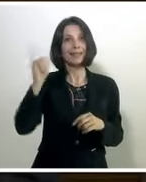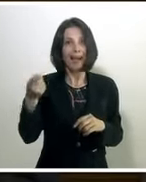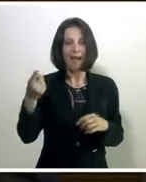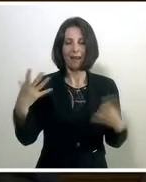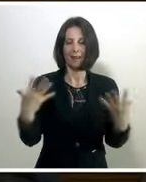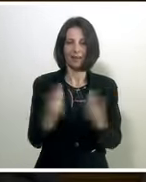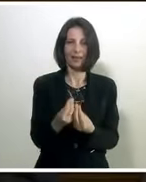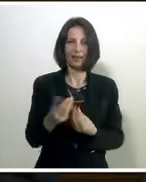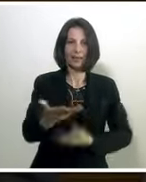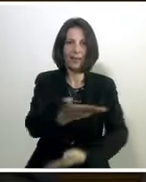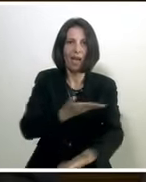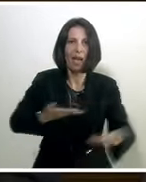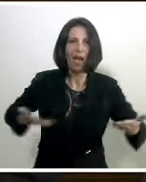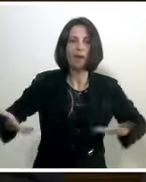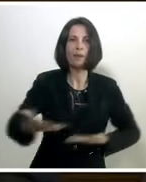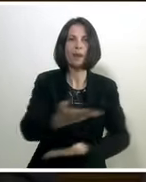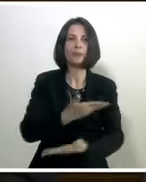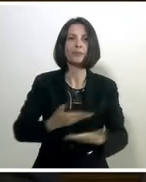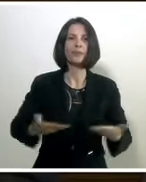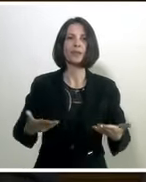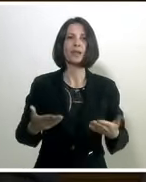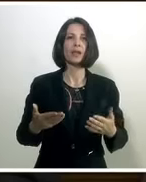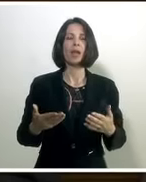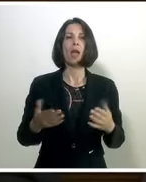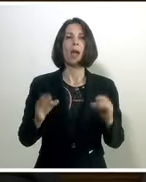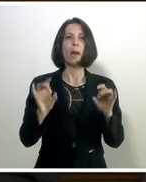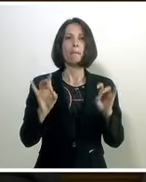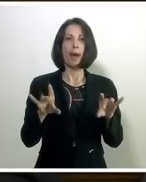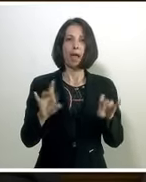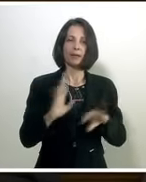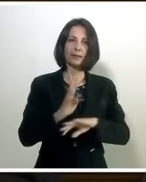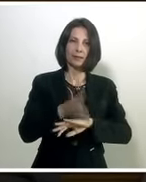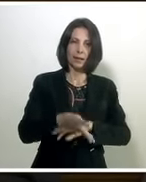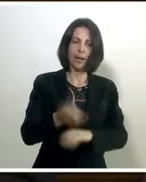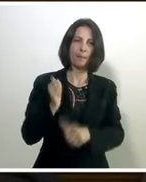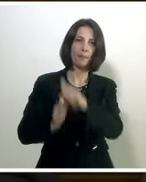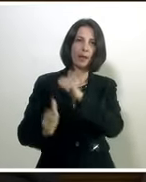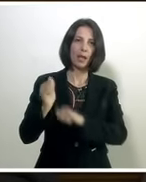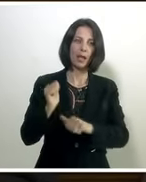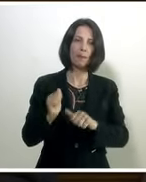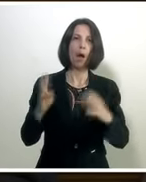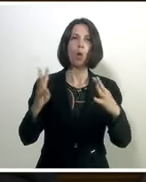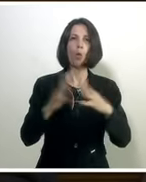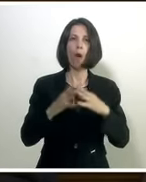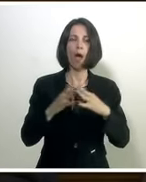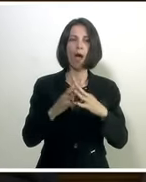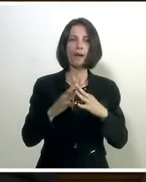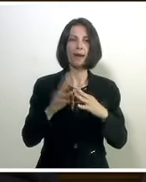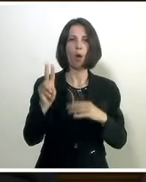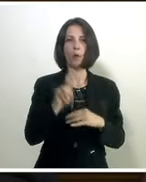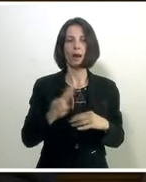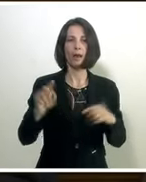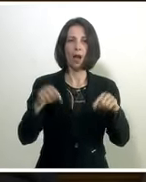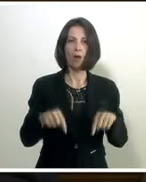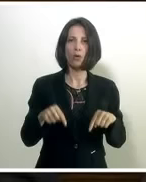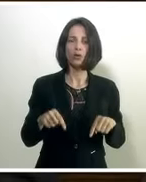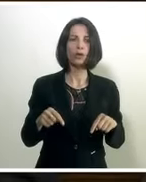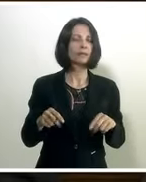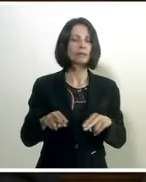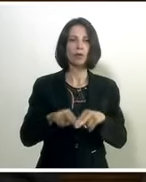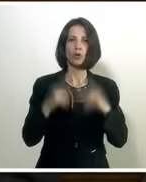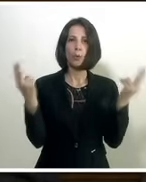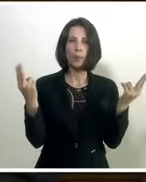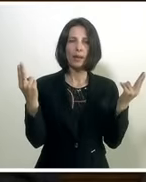pandemia prima e la guerra in Ucraina oggi hanno fatto emergere e riscoprire In effetti una spinta solidaristica un senso di